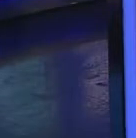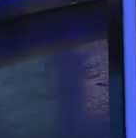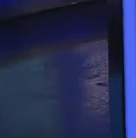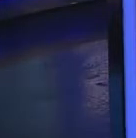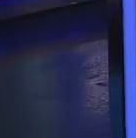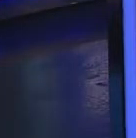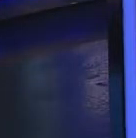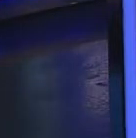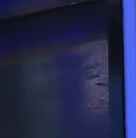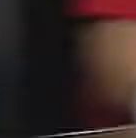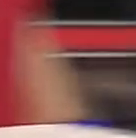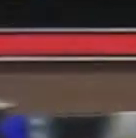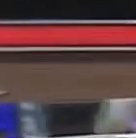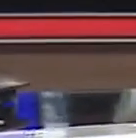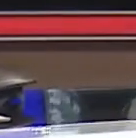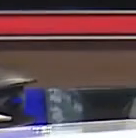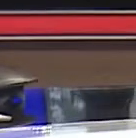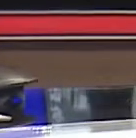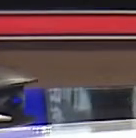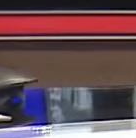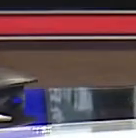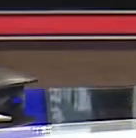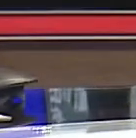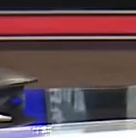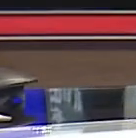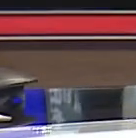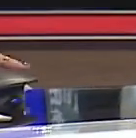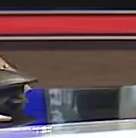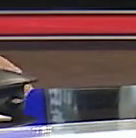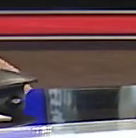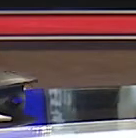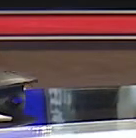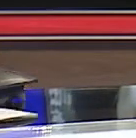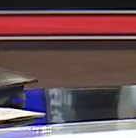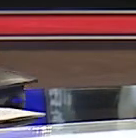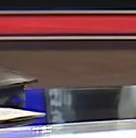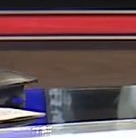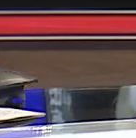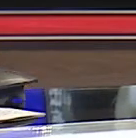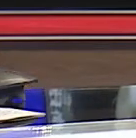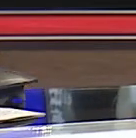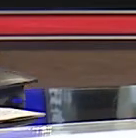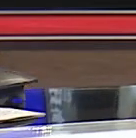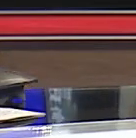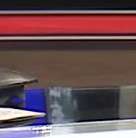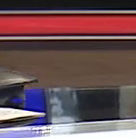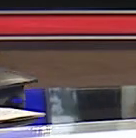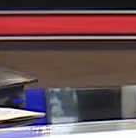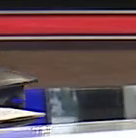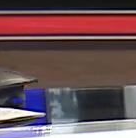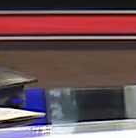ראש האגף לפיתוח תעשיות וחדשנות בעיריית אשדוד, המייסדת של אשדוד סמארט מוביליטי ליבינג לאב. שלום, ערב טוב. היי, ערב טוב,